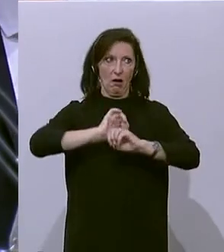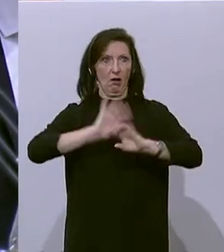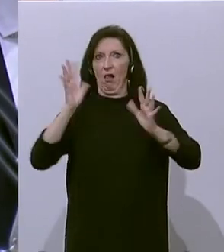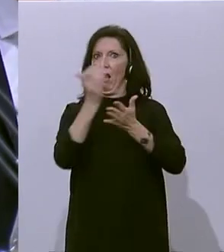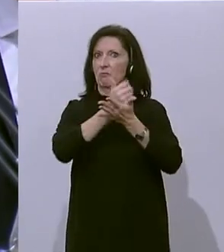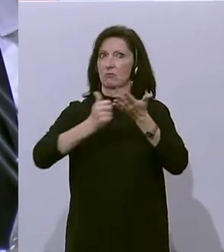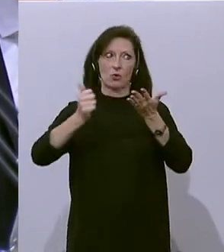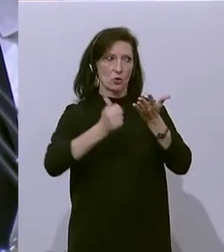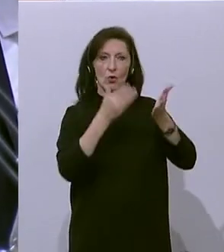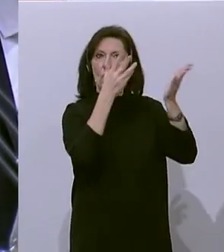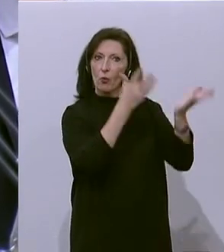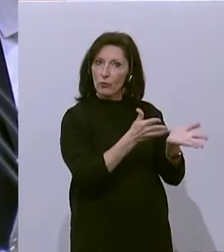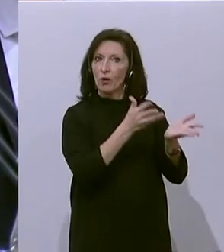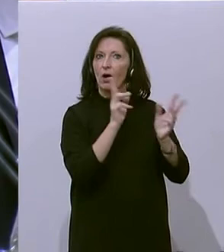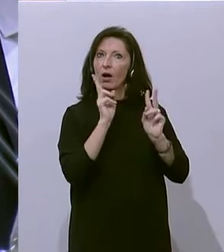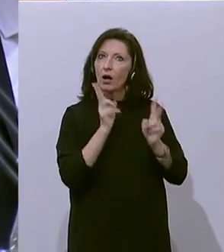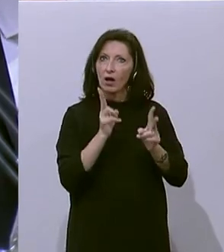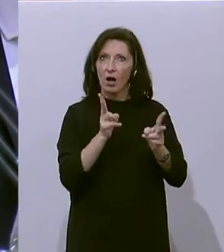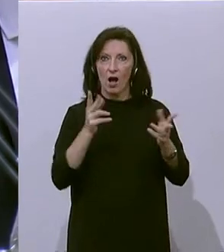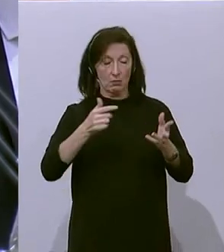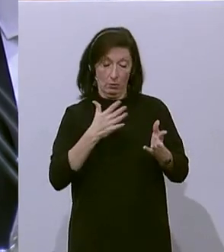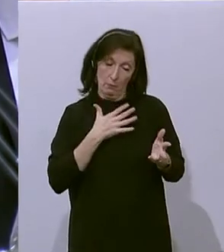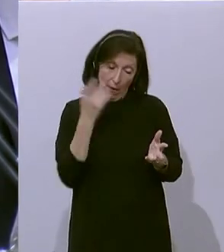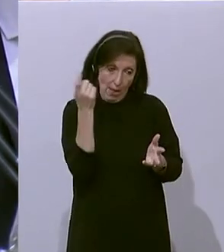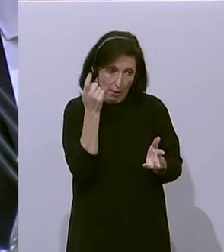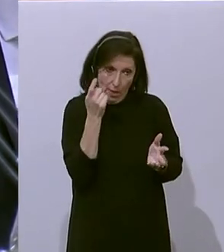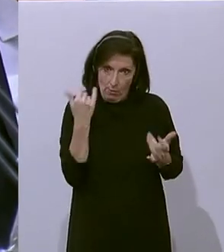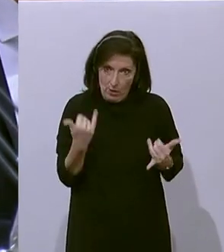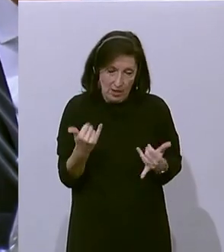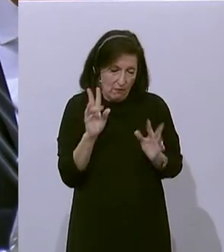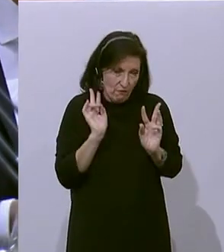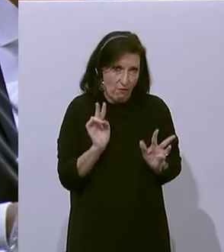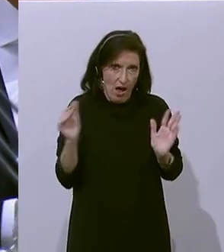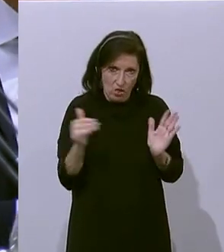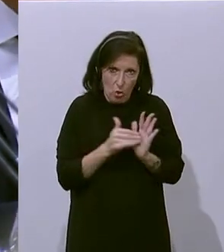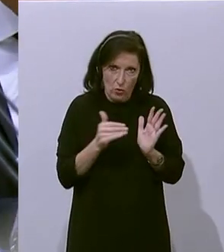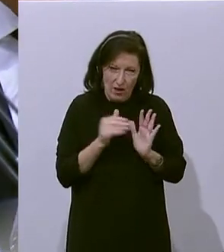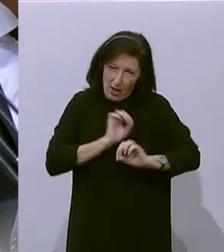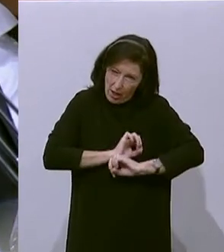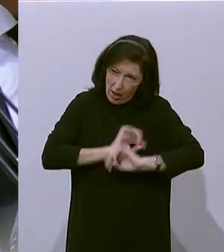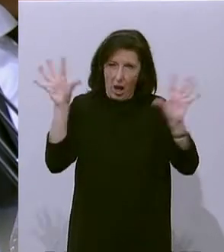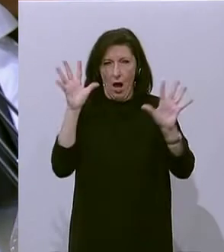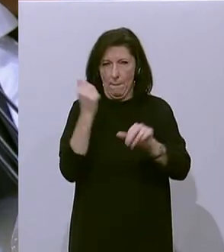Ihren Beitrag für diese aus meiner Sicht unabdingbare und notwendige Aufklärung zu leisten.